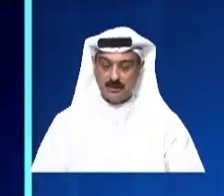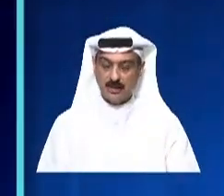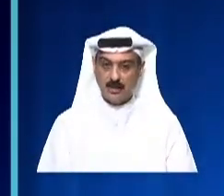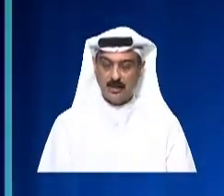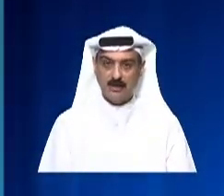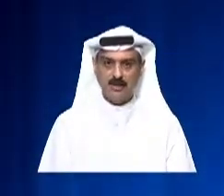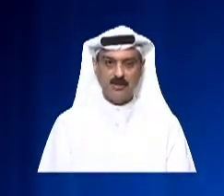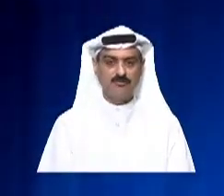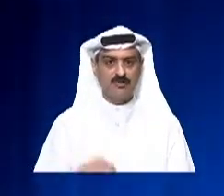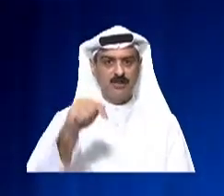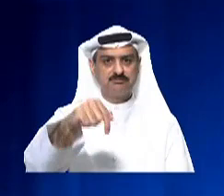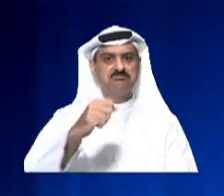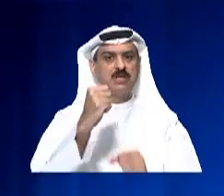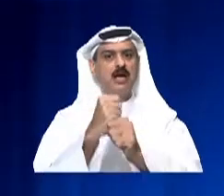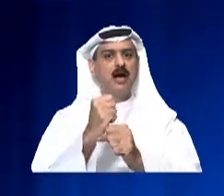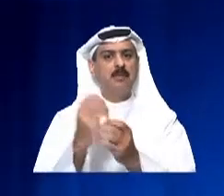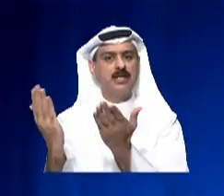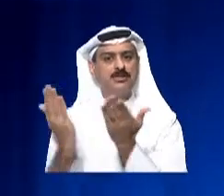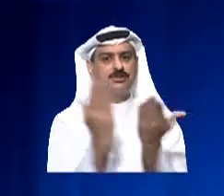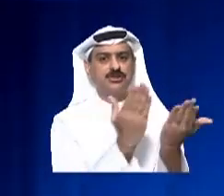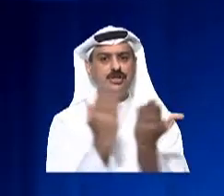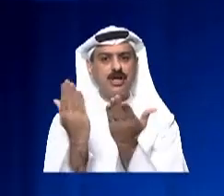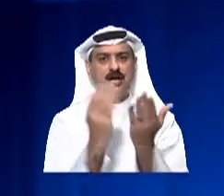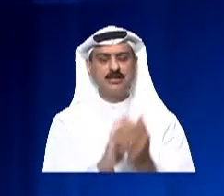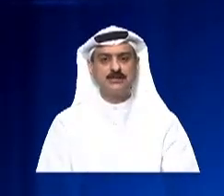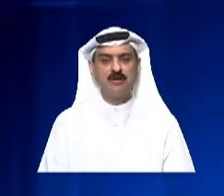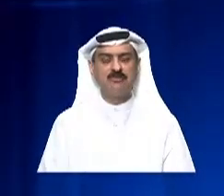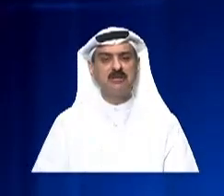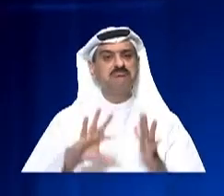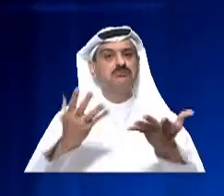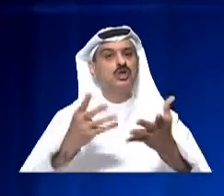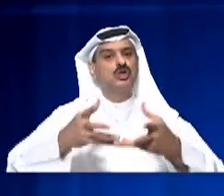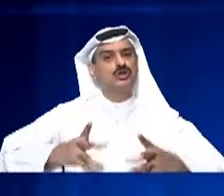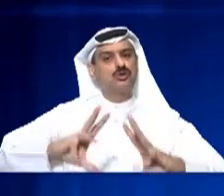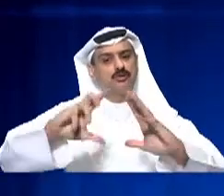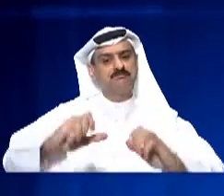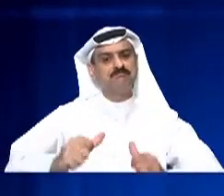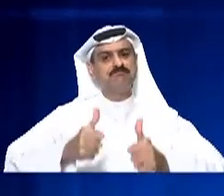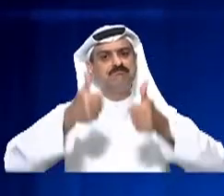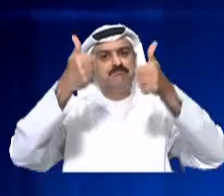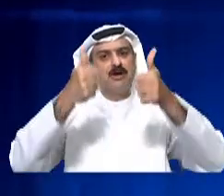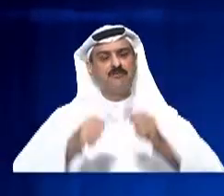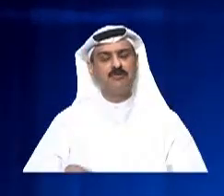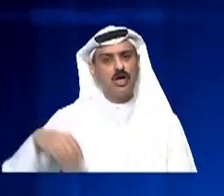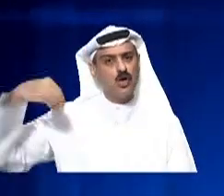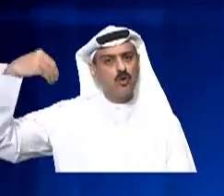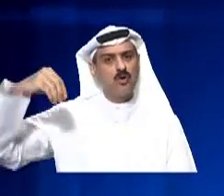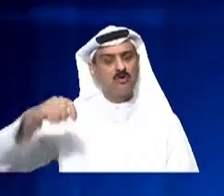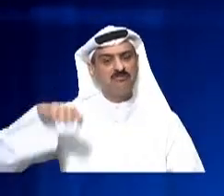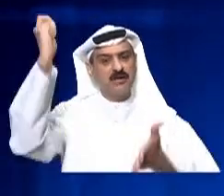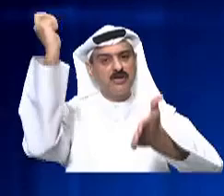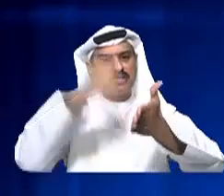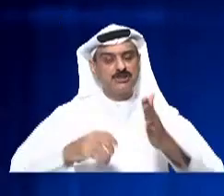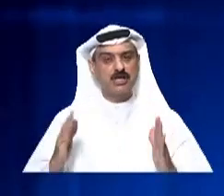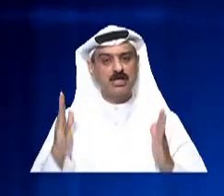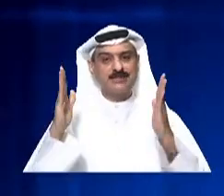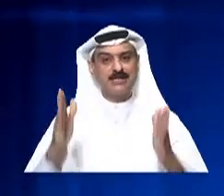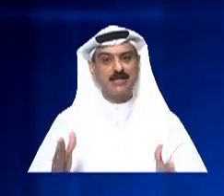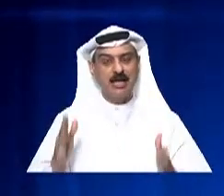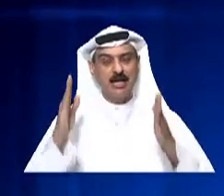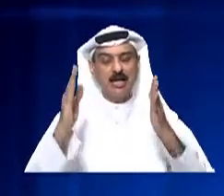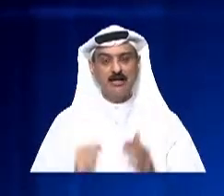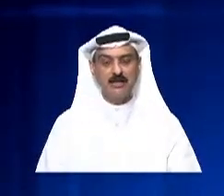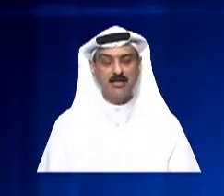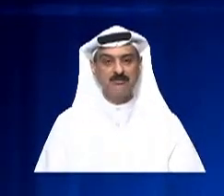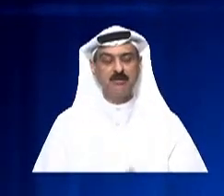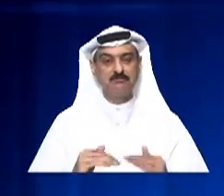الاستشارية، أعمال الدراسة والتصميم التفصيلي وإعداد مستندات مناقصة السكة الحديد